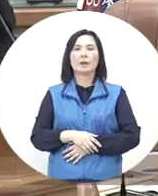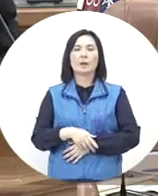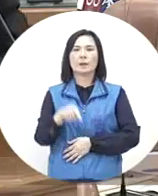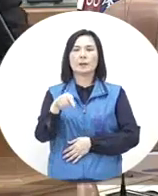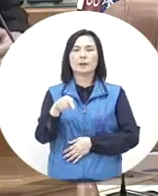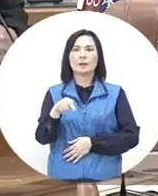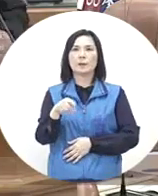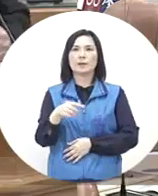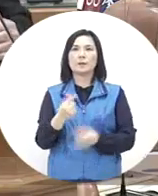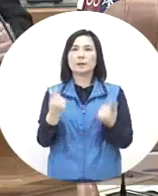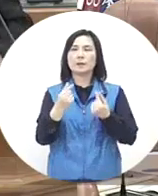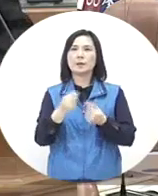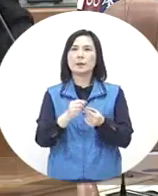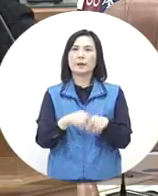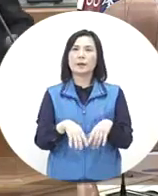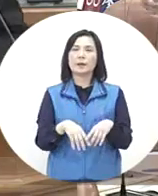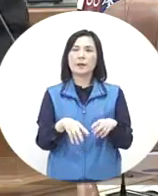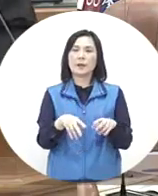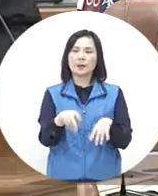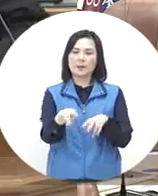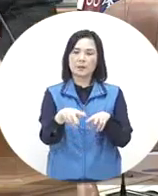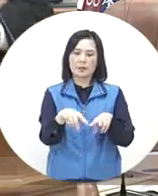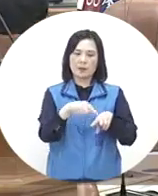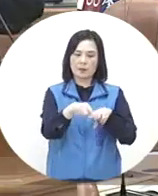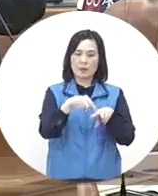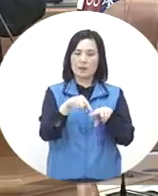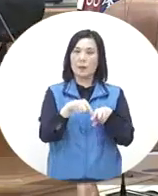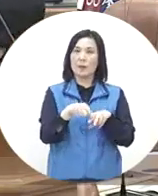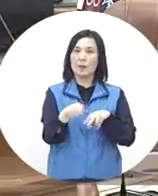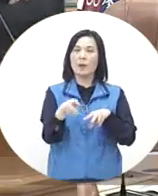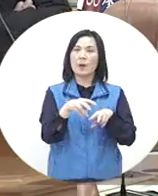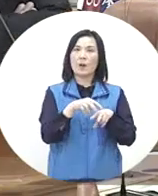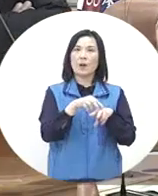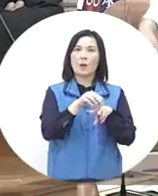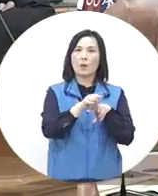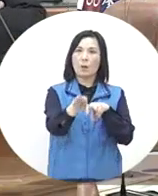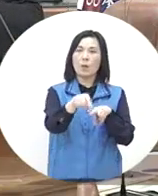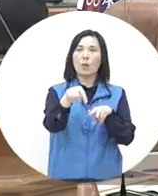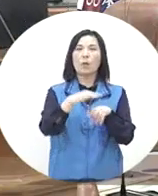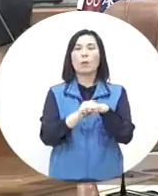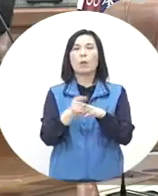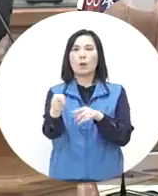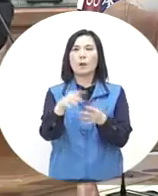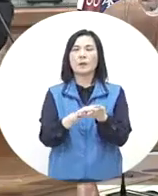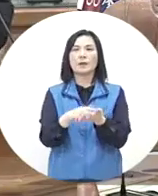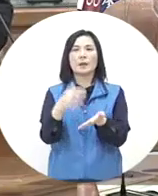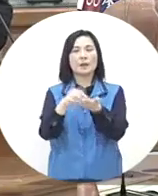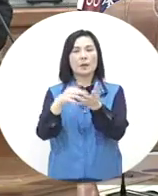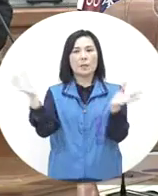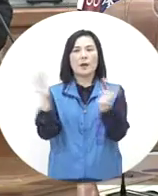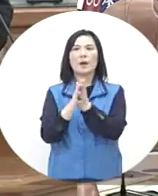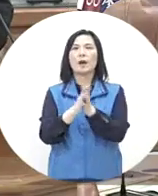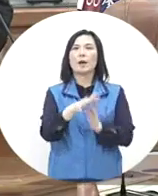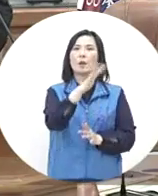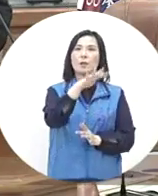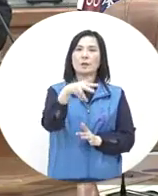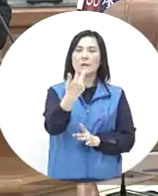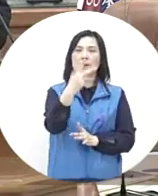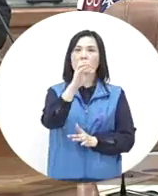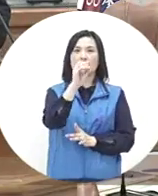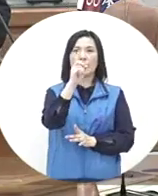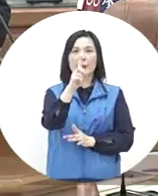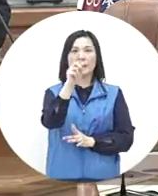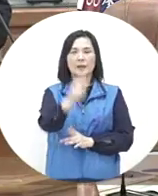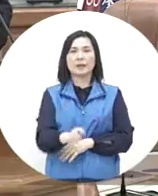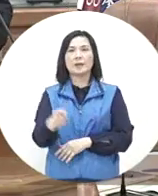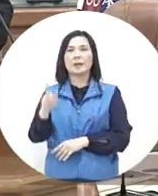我们八项这个轨道建设来讲啊，说总经费5707亿元，中央补助2326，然后我们